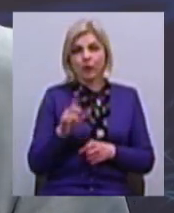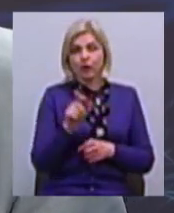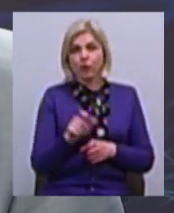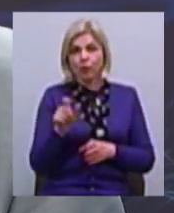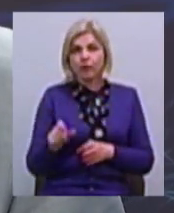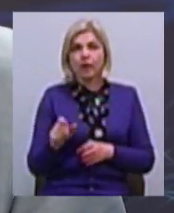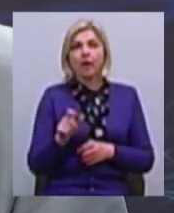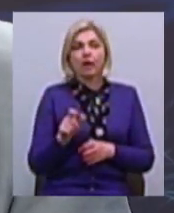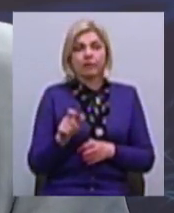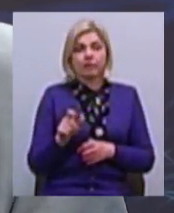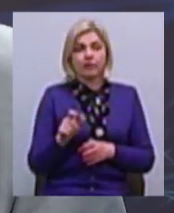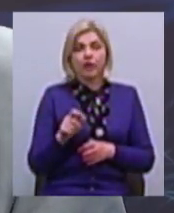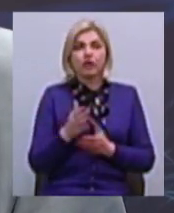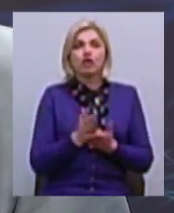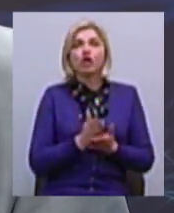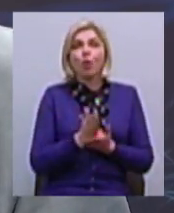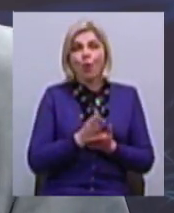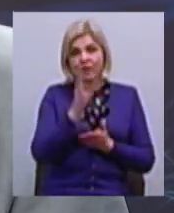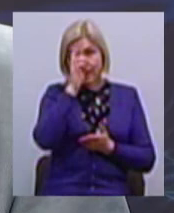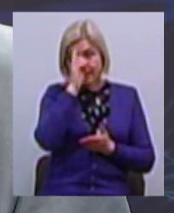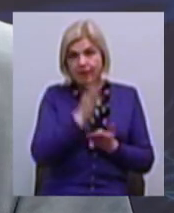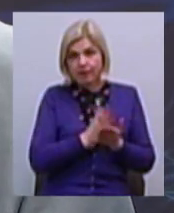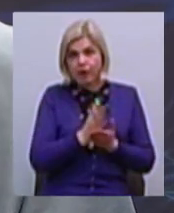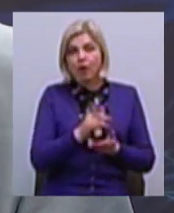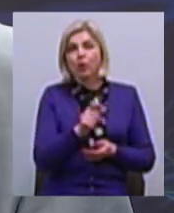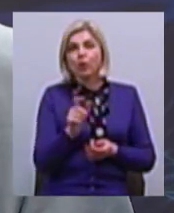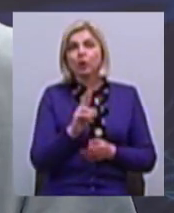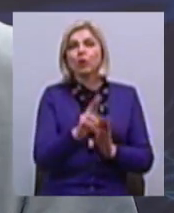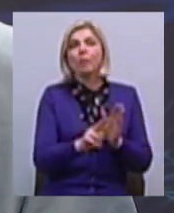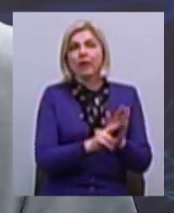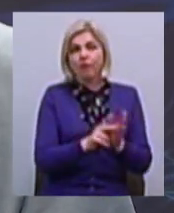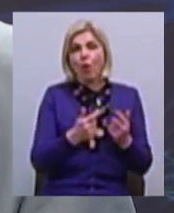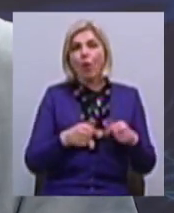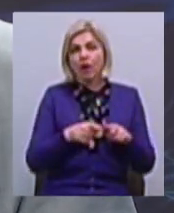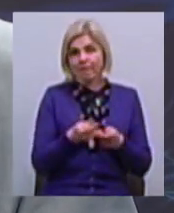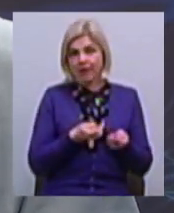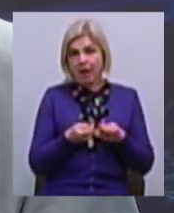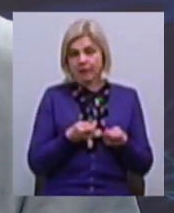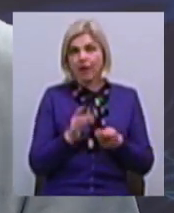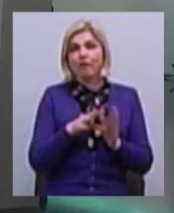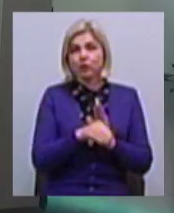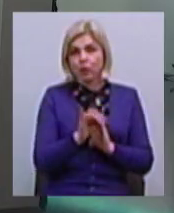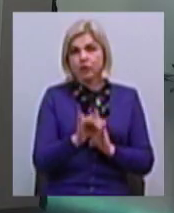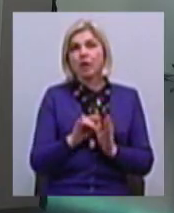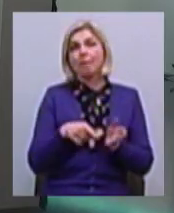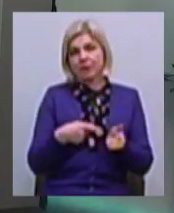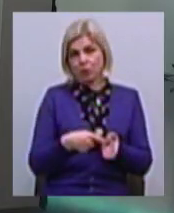членами робочої групи не були чиновники. Тобто люди, які підпорядковані органам влади, в тому числі і міської.